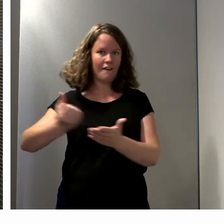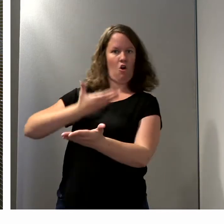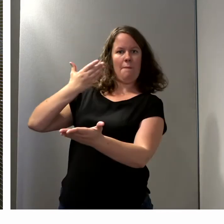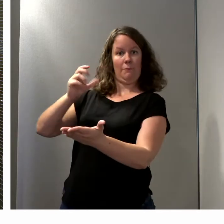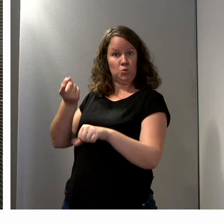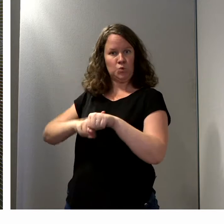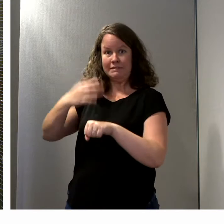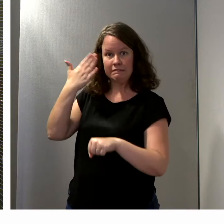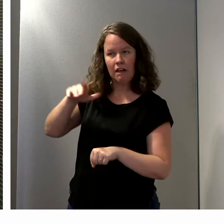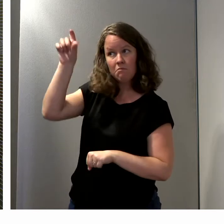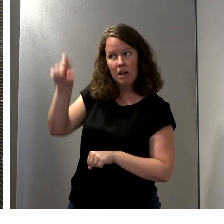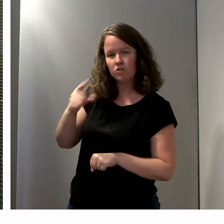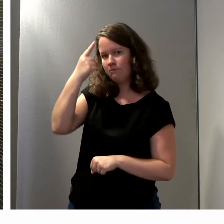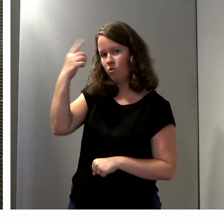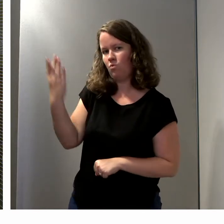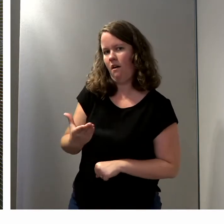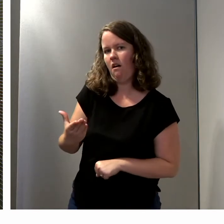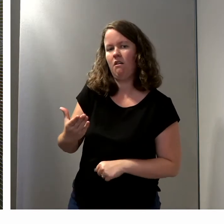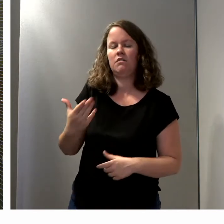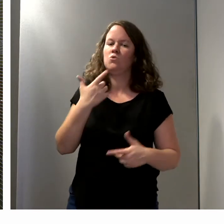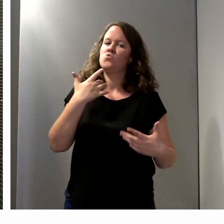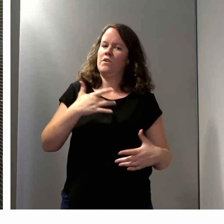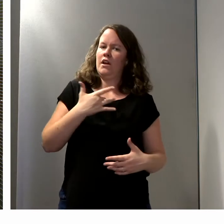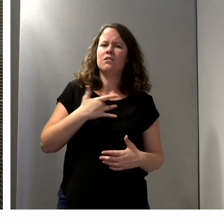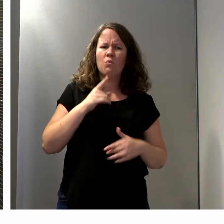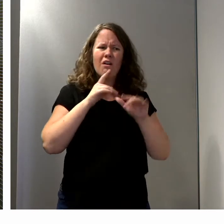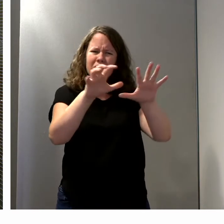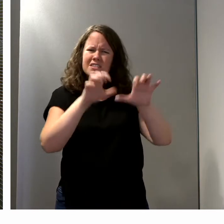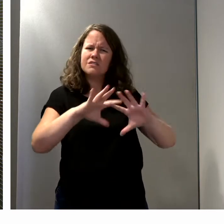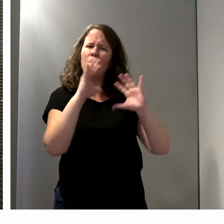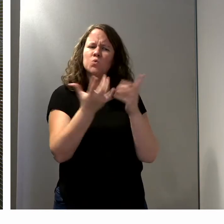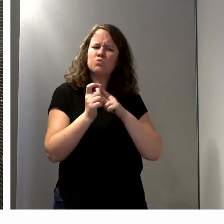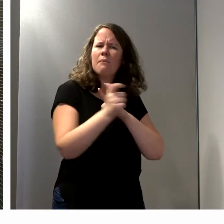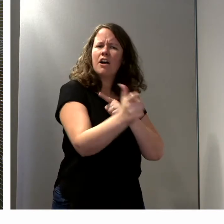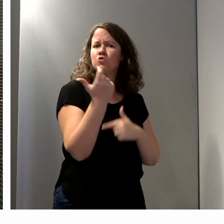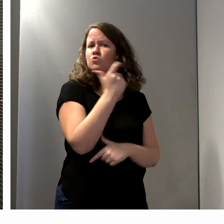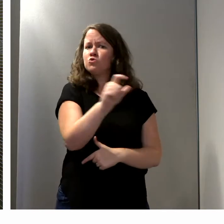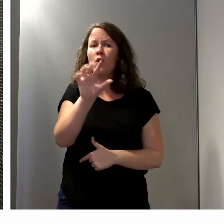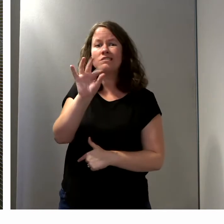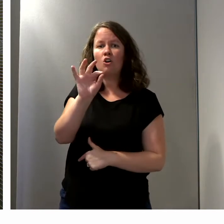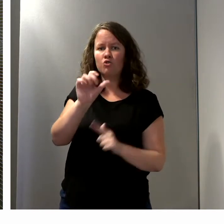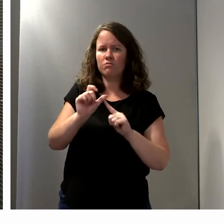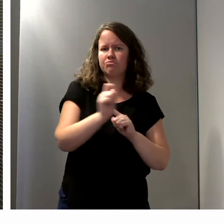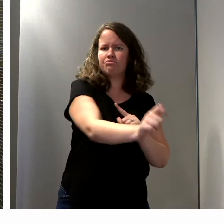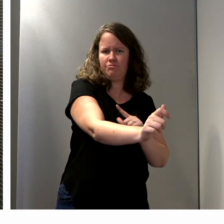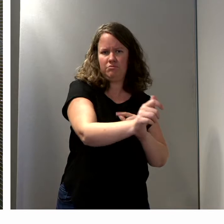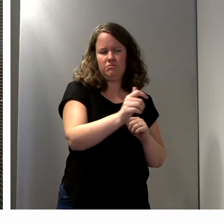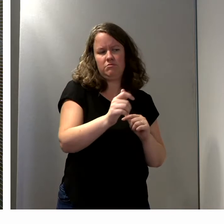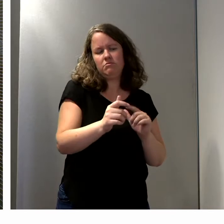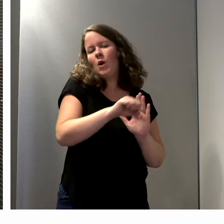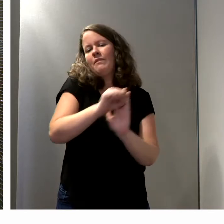nous suivons. Il s'agit de 250 démarches qui sont prioritaires, qui sont très volumétriques, donc très